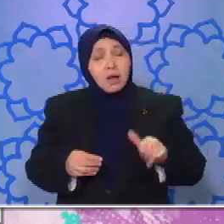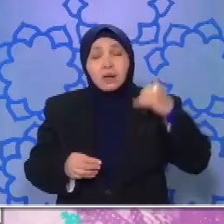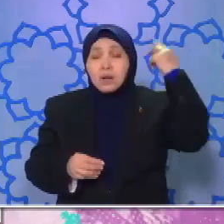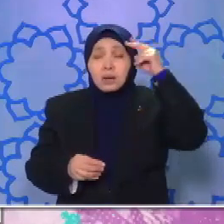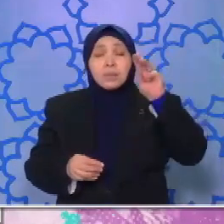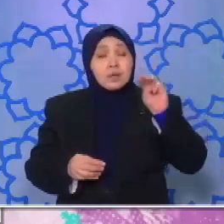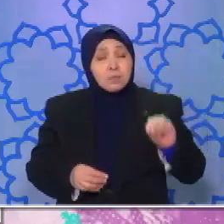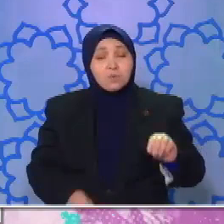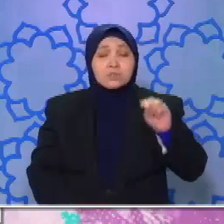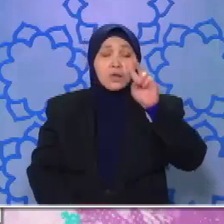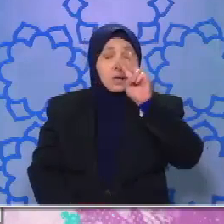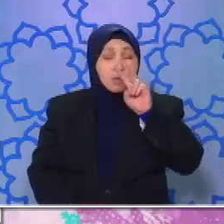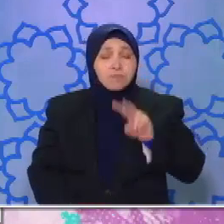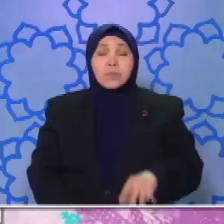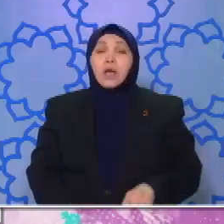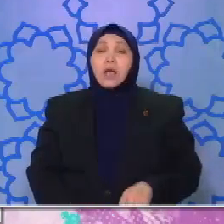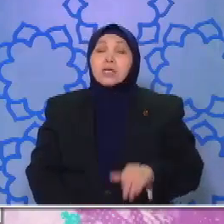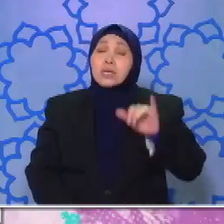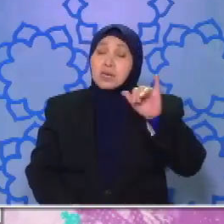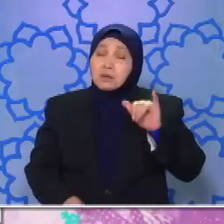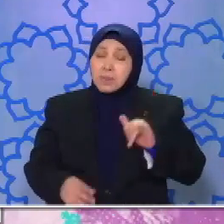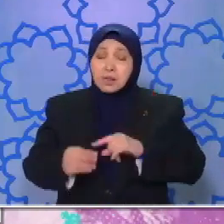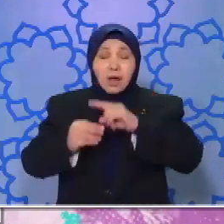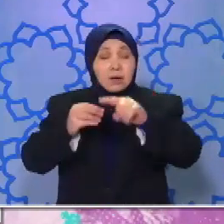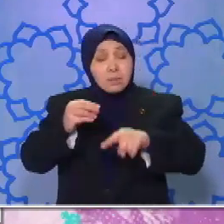من ربك وما